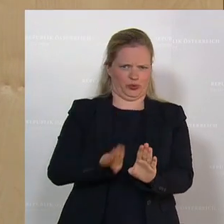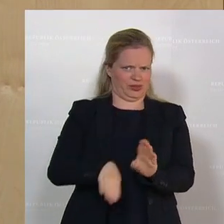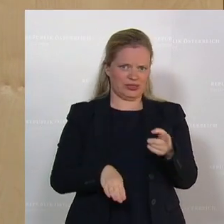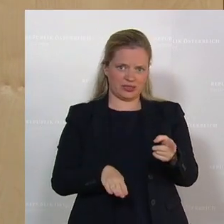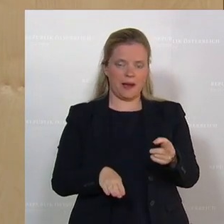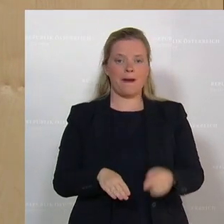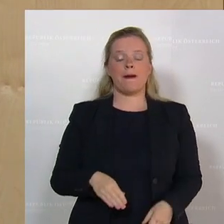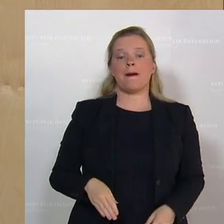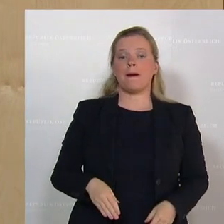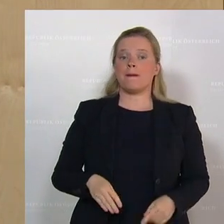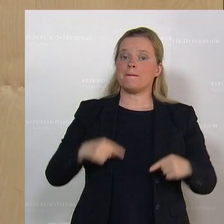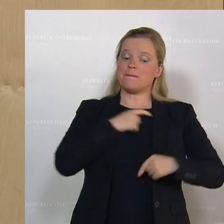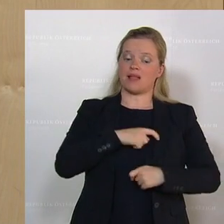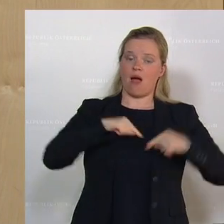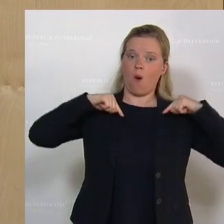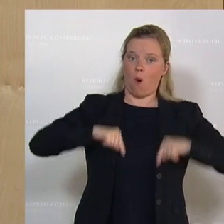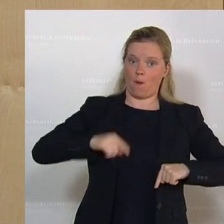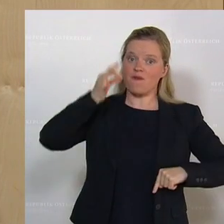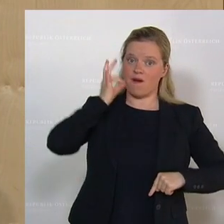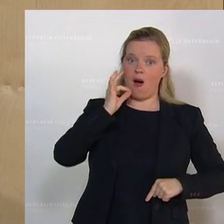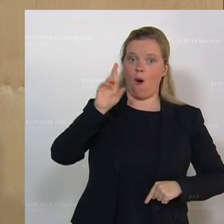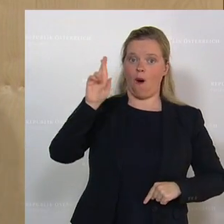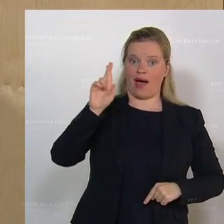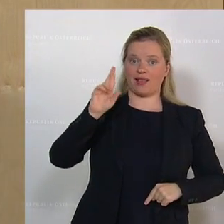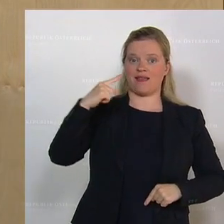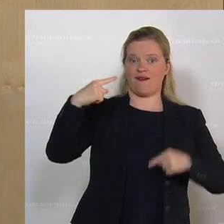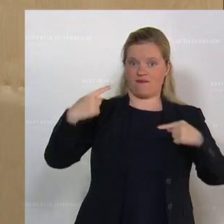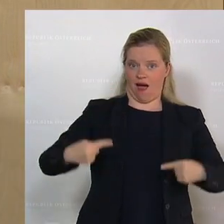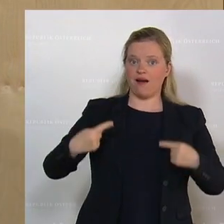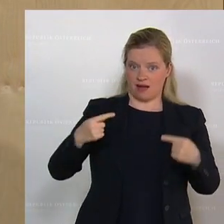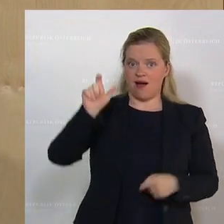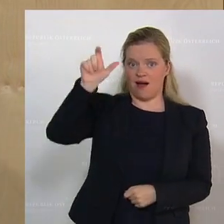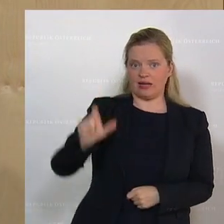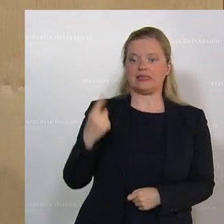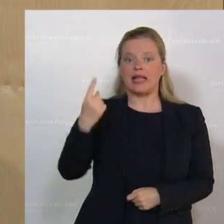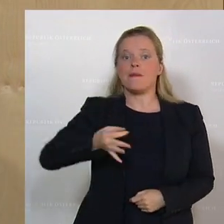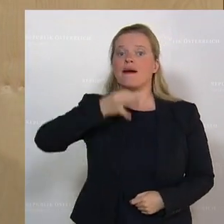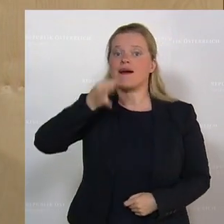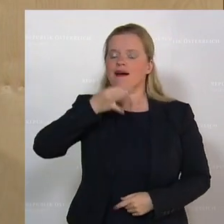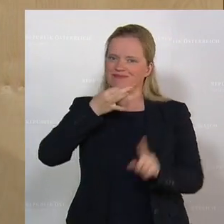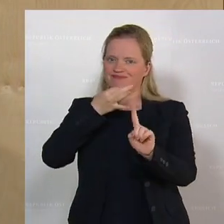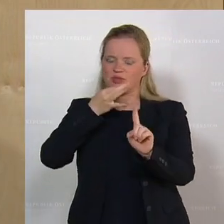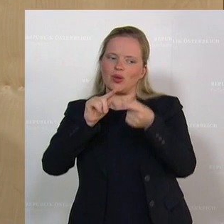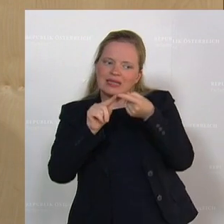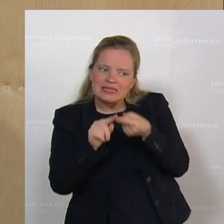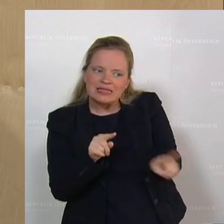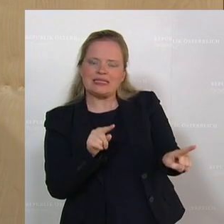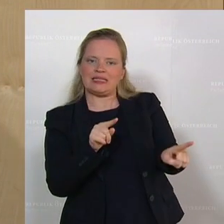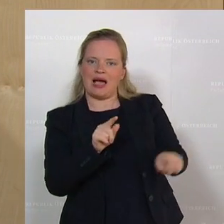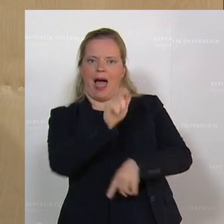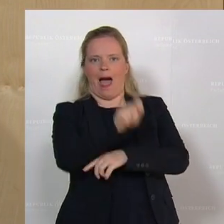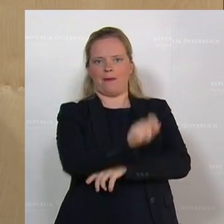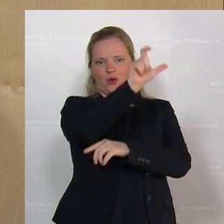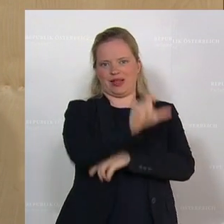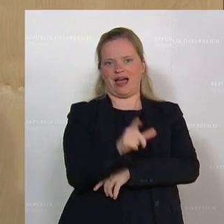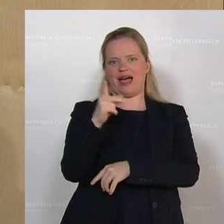die Parteiobfrau Randy Wagner, die selbst diese Rede hält, sondern es werden Personen wie der Abgeordnete Greiner